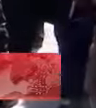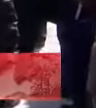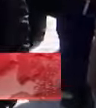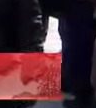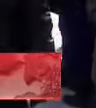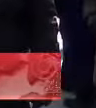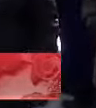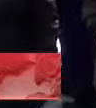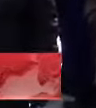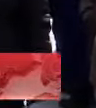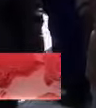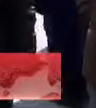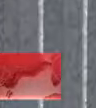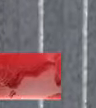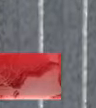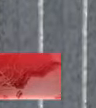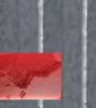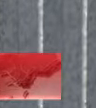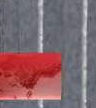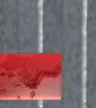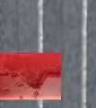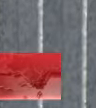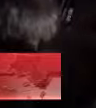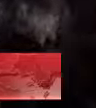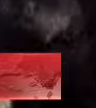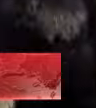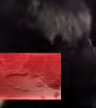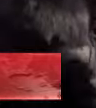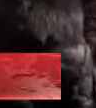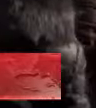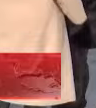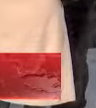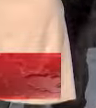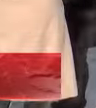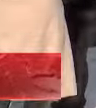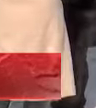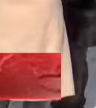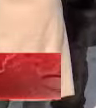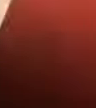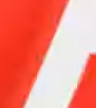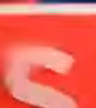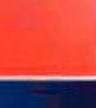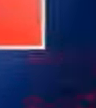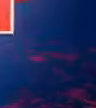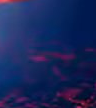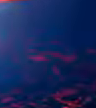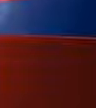вам забрать нашу территорию. Почему владельцы жилья считают, что власти снова их обманули?